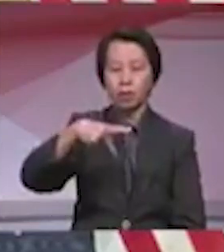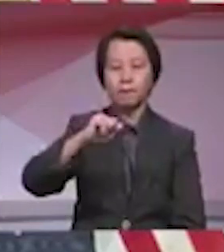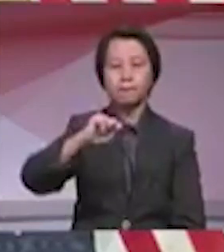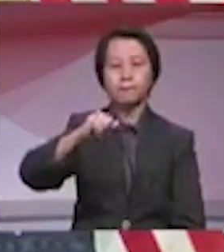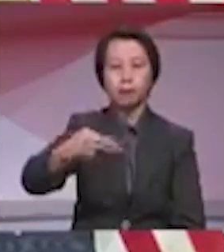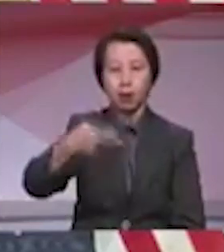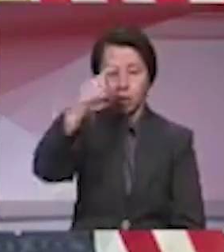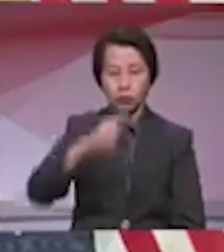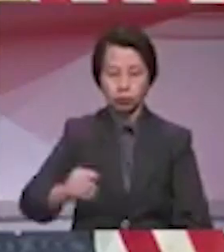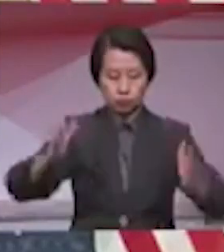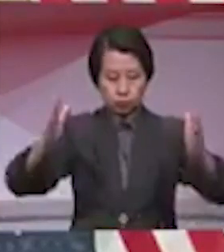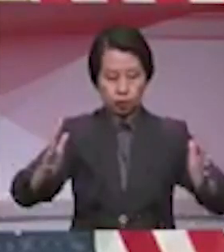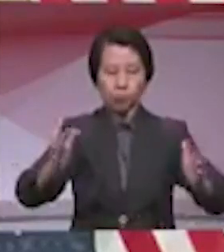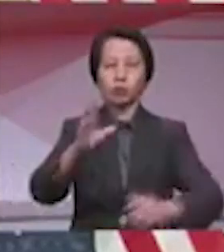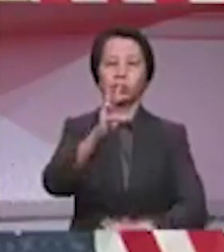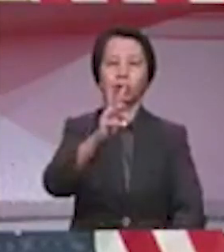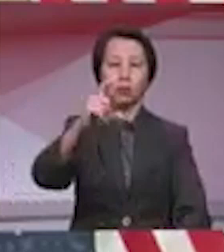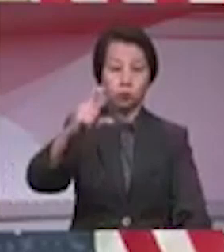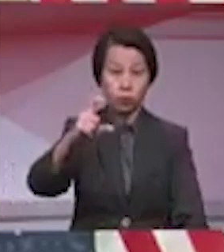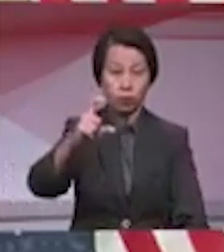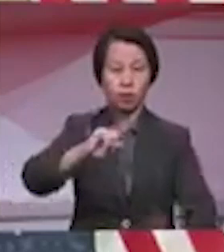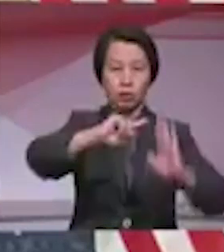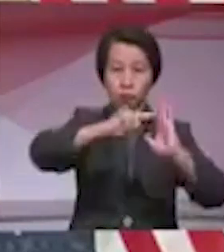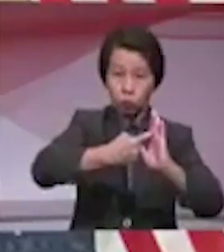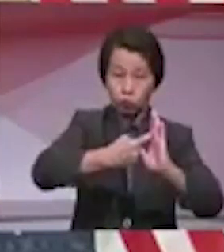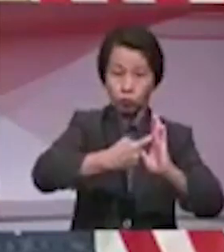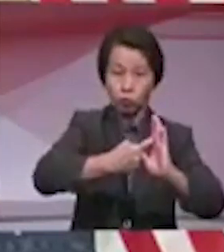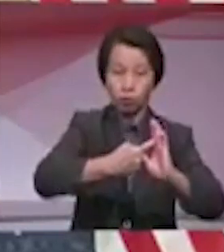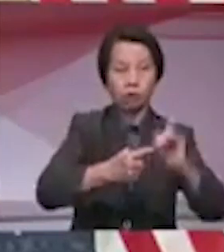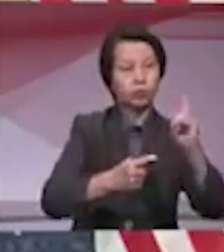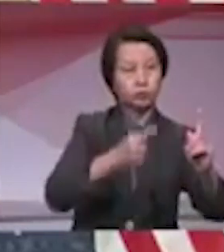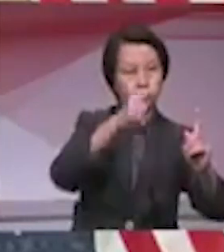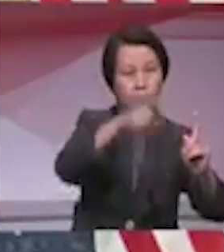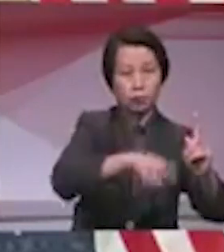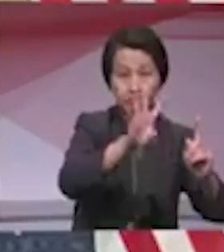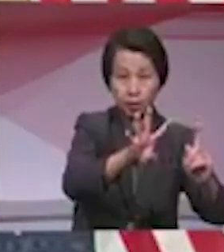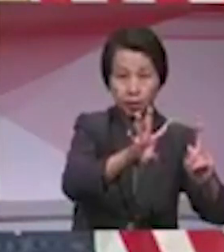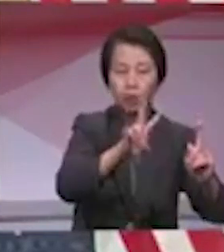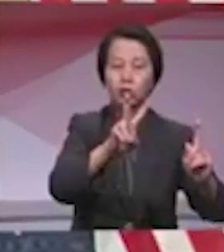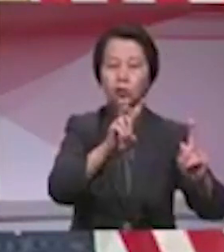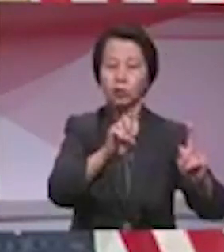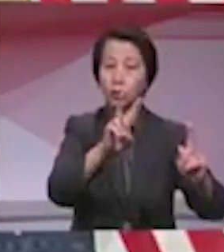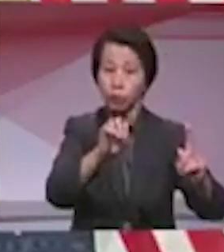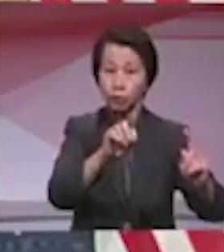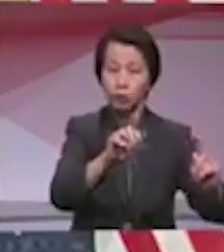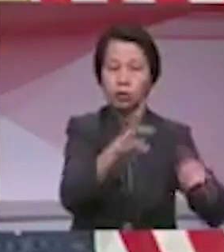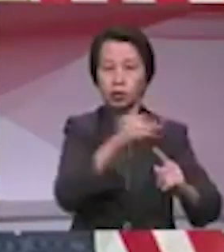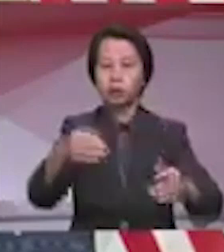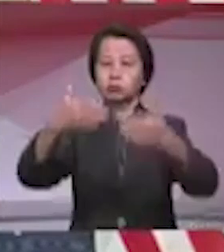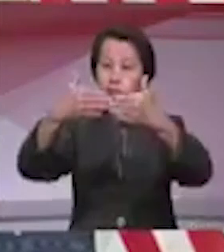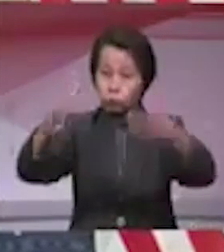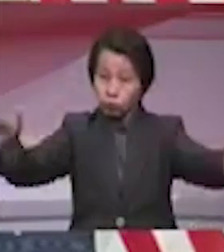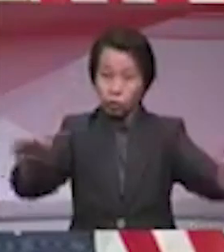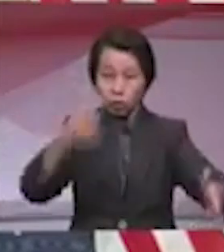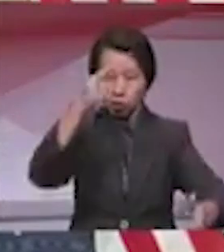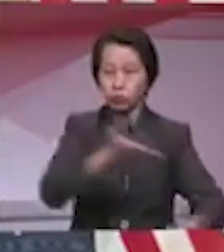adalah untuk tempoh 6 bulan bermula semenjak 1 April 2020 dan terbuka